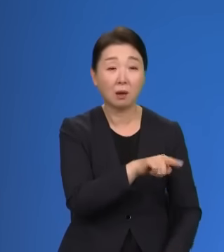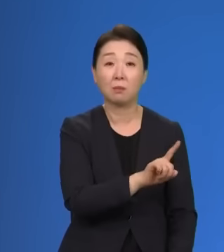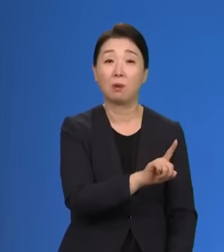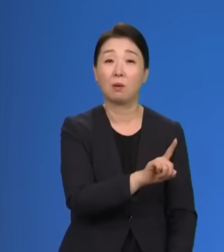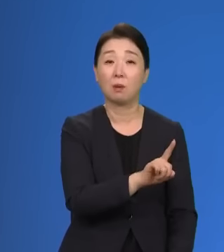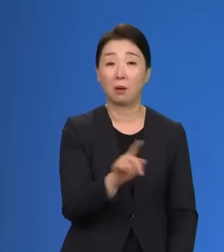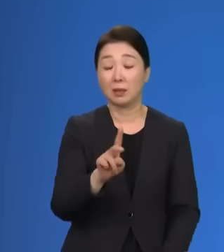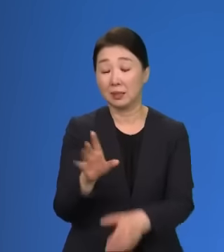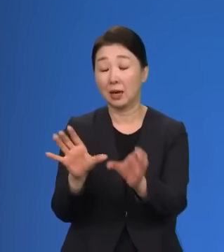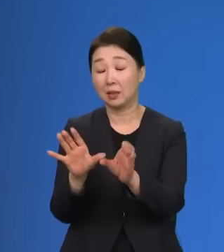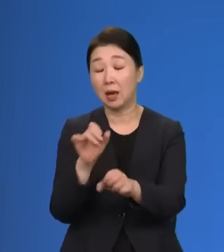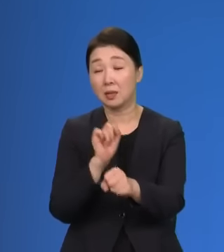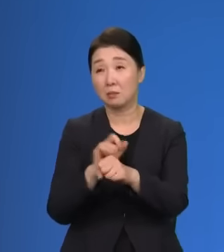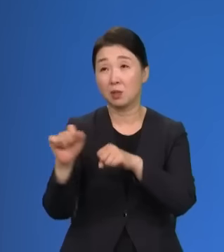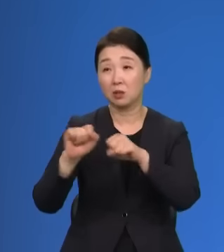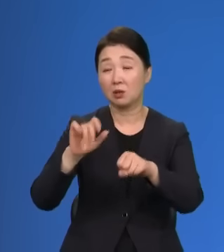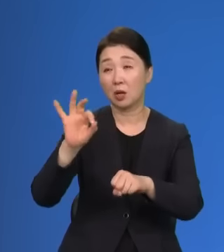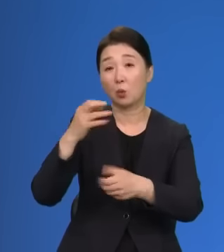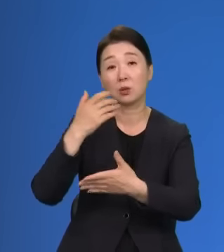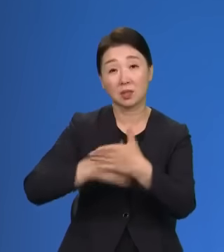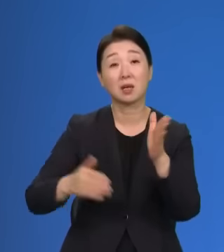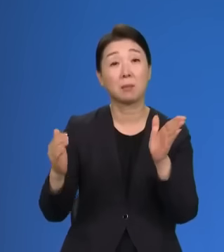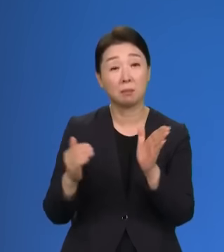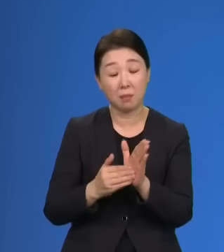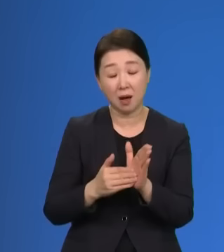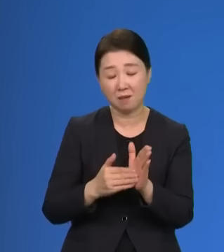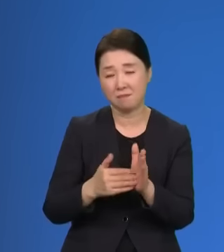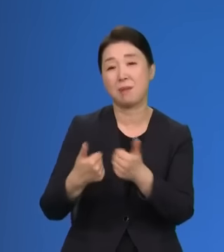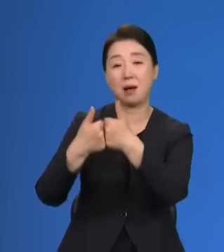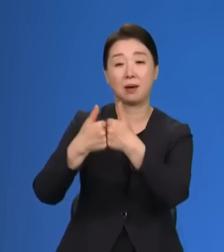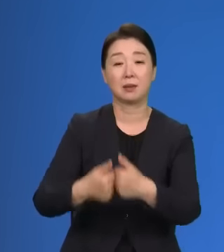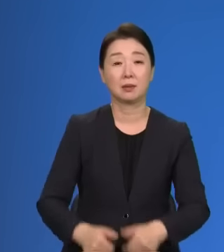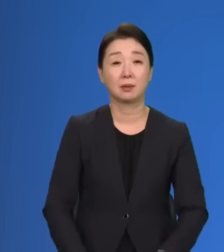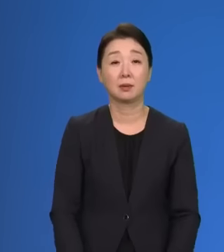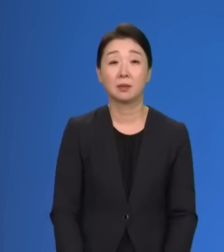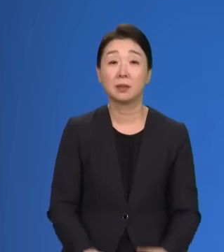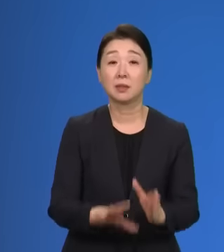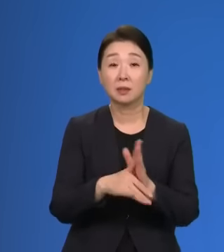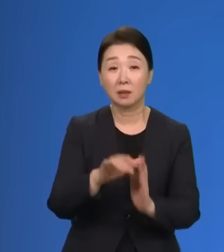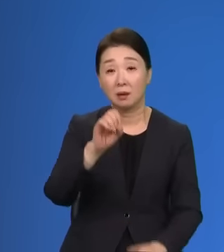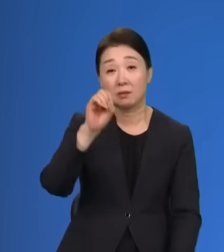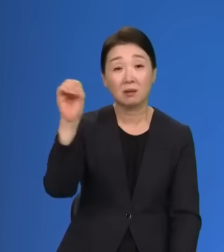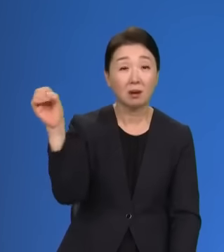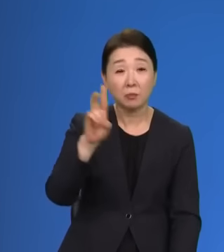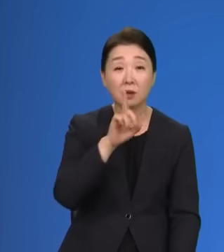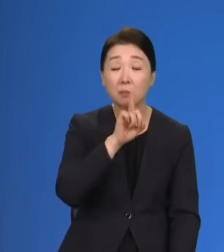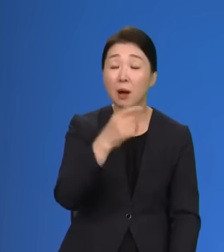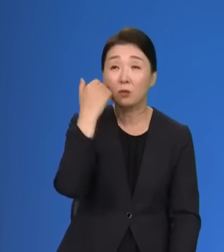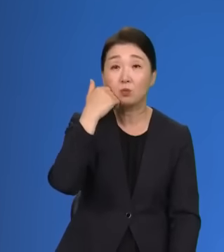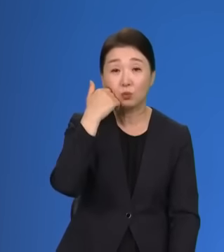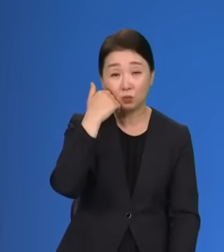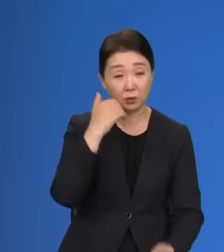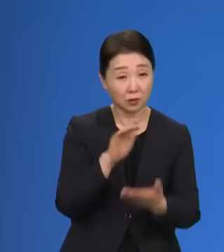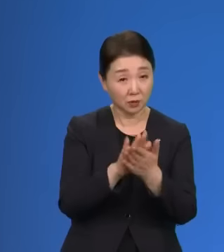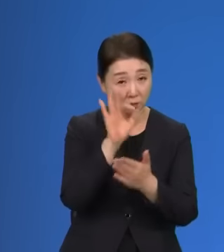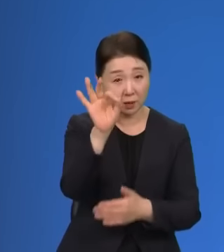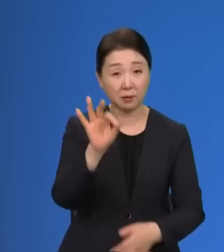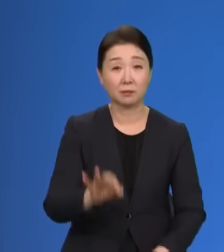야당에서는 이미 특활비가 많이 삭감이 된 수준이다 이렇게 맞대응을 했습니다. 자, 이 과정에서 갑자기 언급된 인물이 있는데 직접